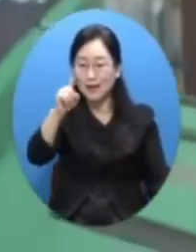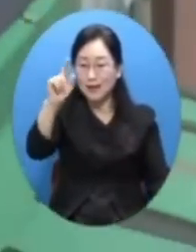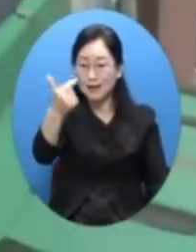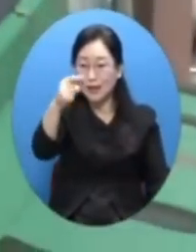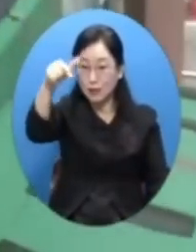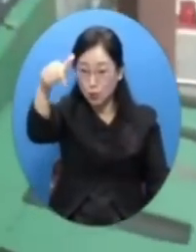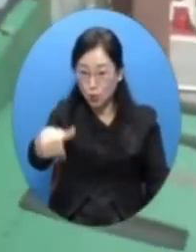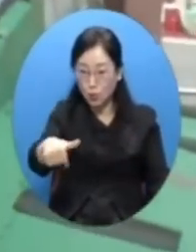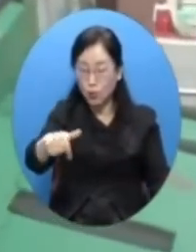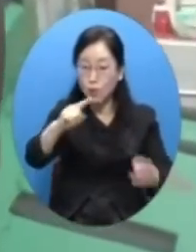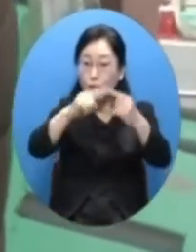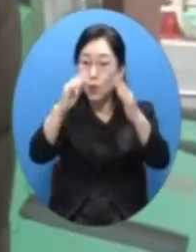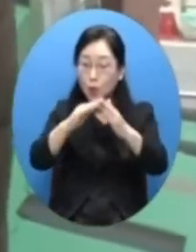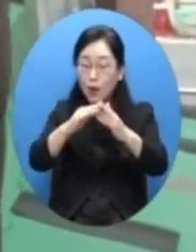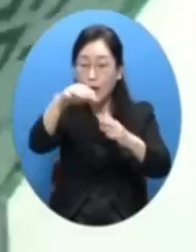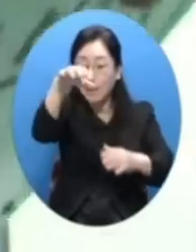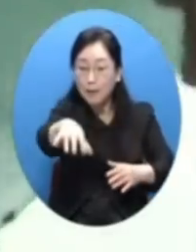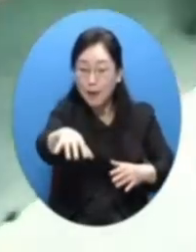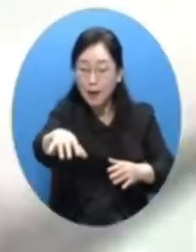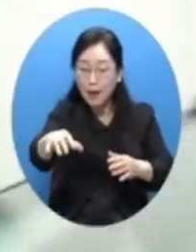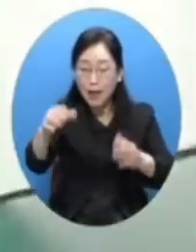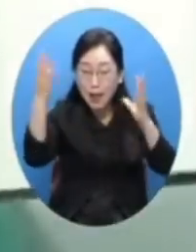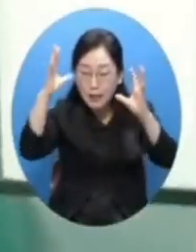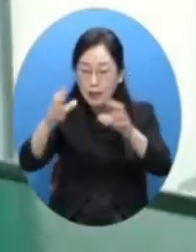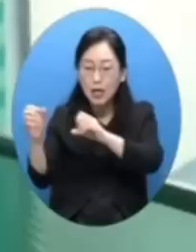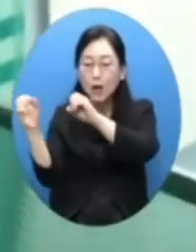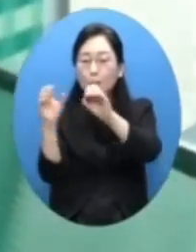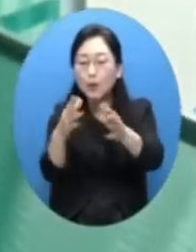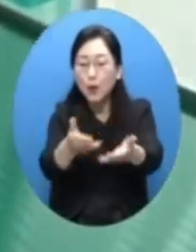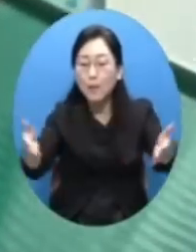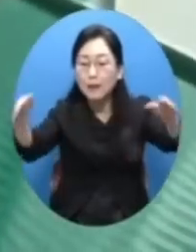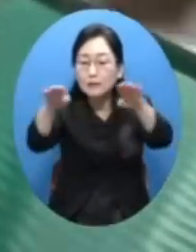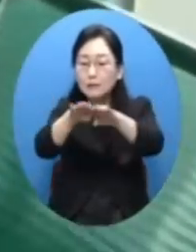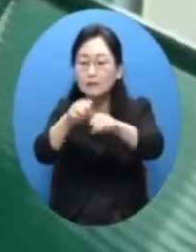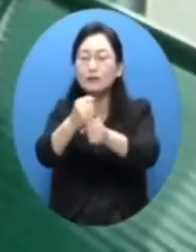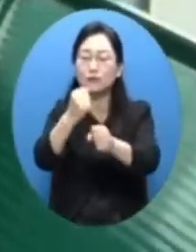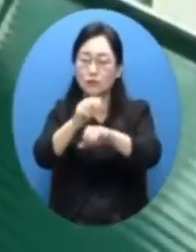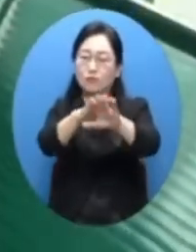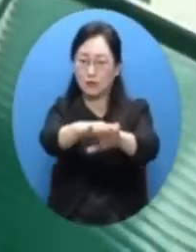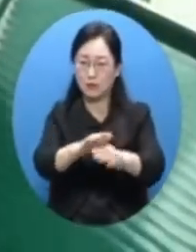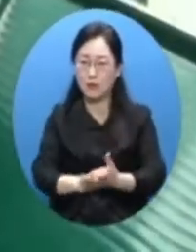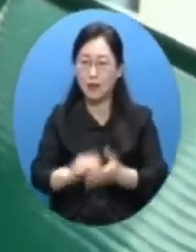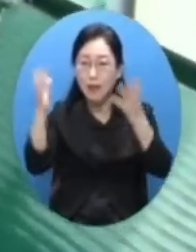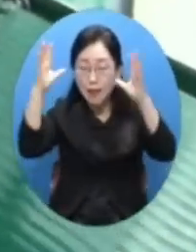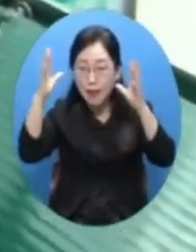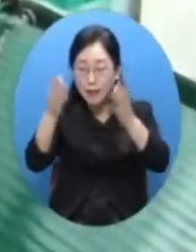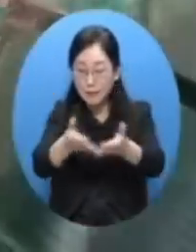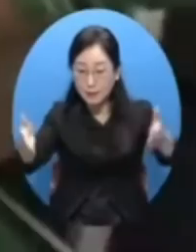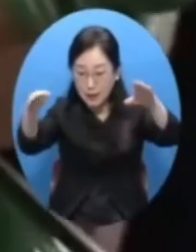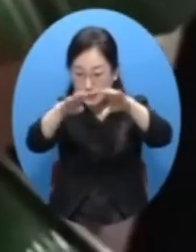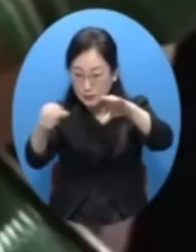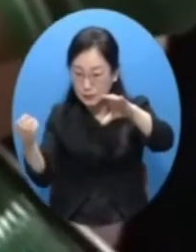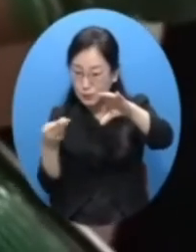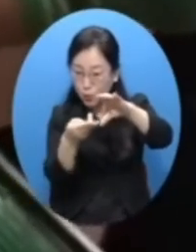앞에 버려진 아이를 보호할 수 있는 베이비박스를 설치하게 됐습니다. 아이를 베이비박스에 넣고